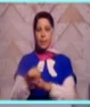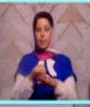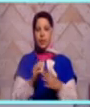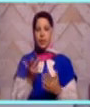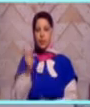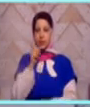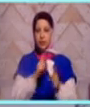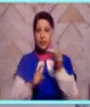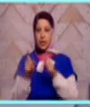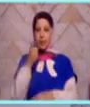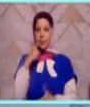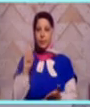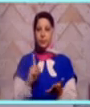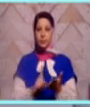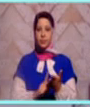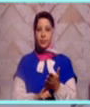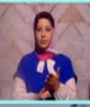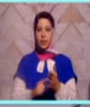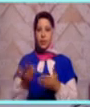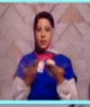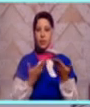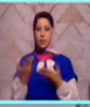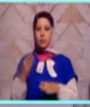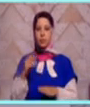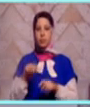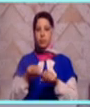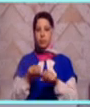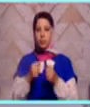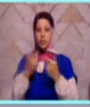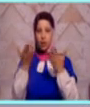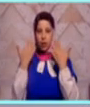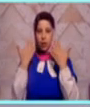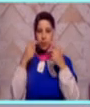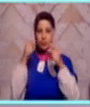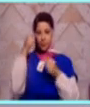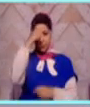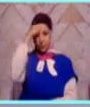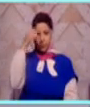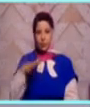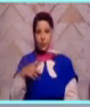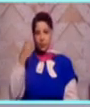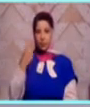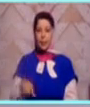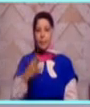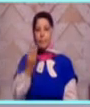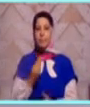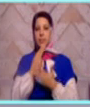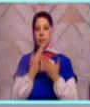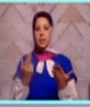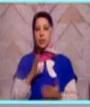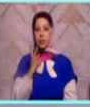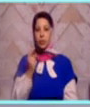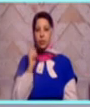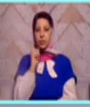ونسألها الحقيقة على متى تنكسر هذه الموجة. مساء الخير يا دكتورة منار. مساء الخير على حضرتك أستاذة